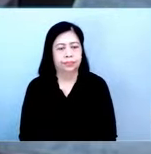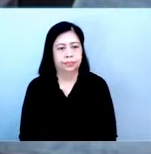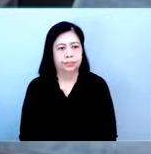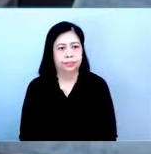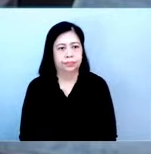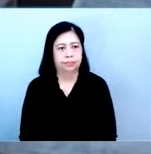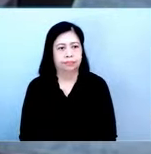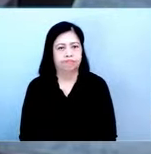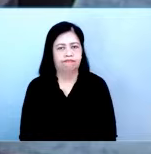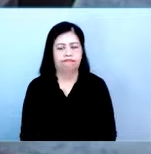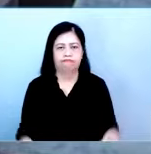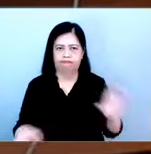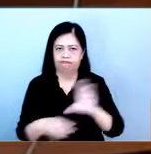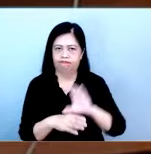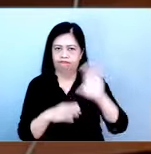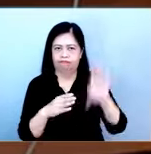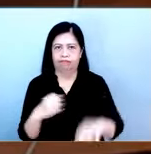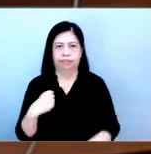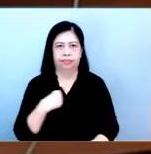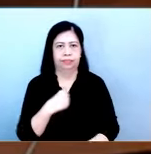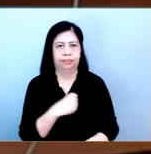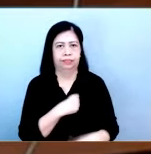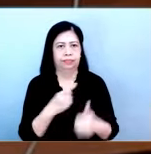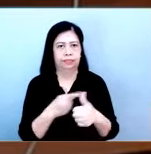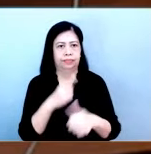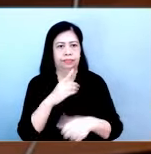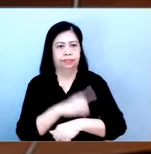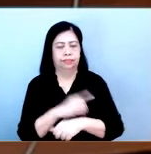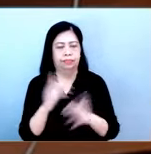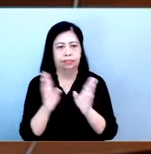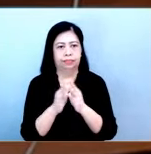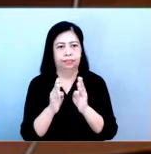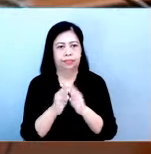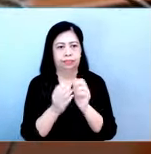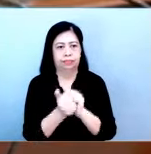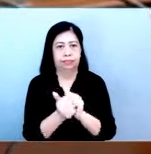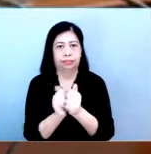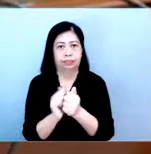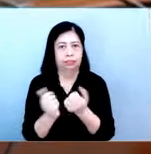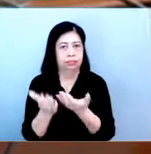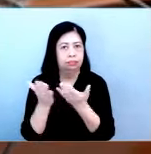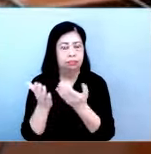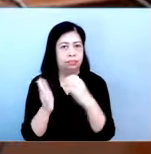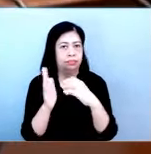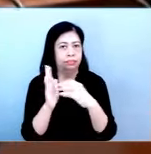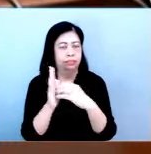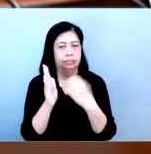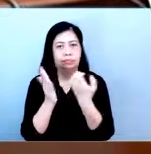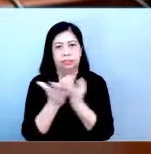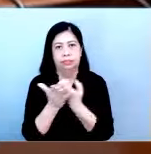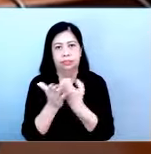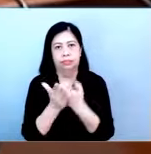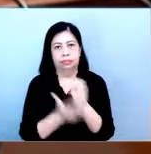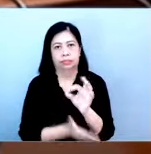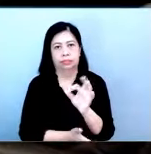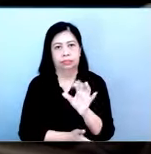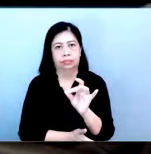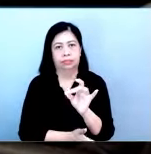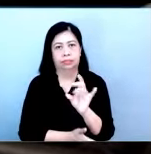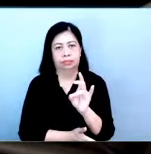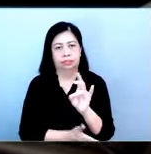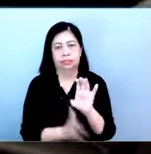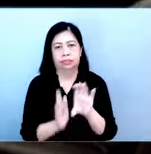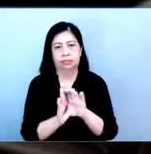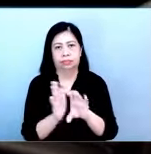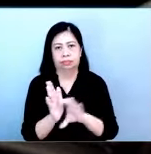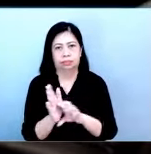Full force ang mga senador sa unang araw ng pagdinig para sa pag-amyenda ng ilang economic provisions ng 1987 Constitution.